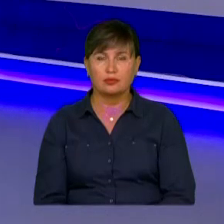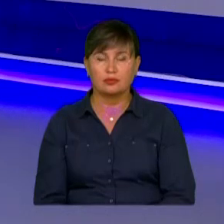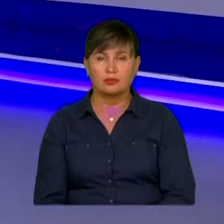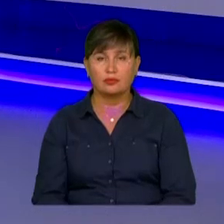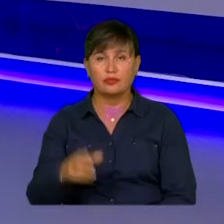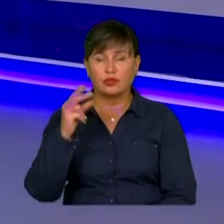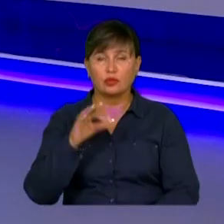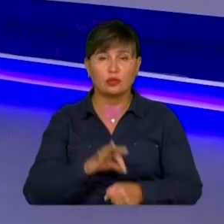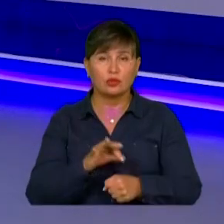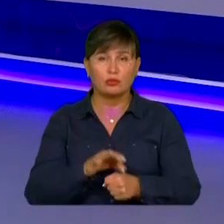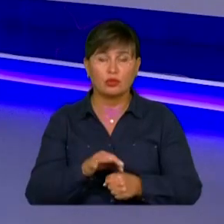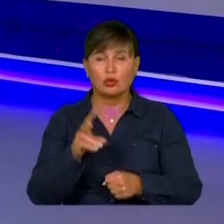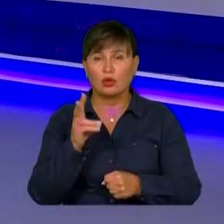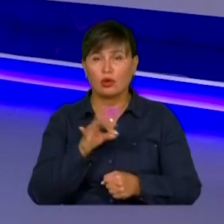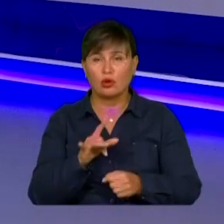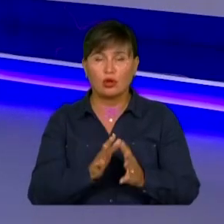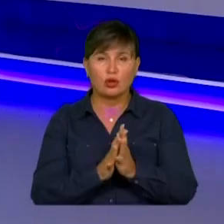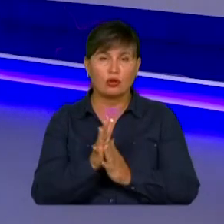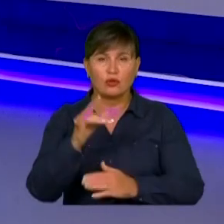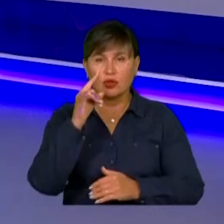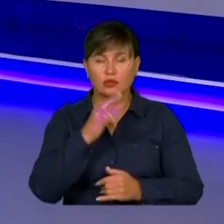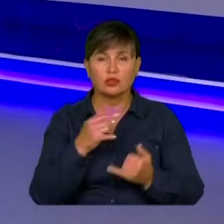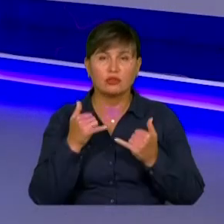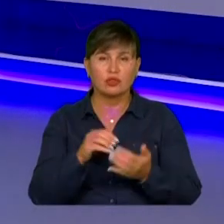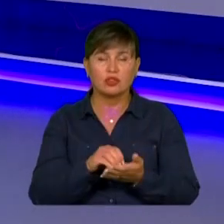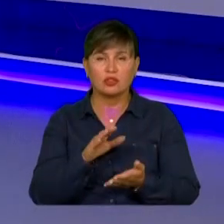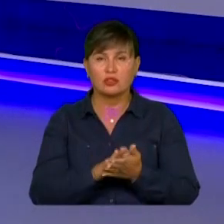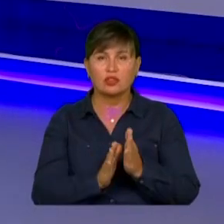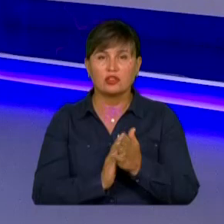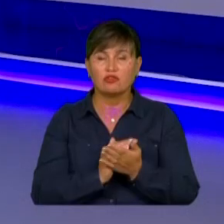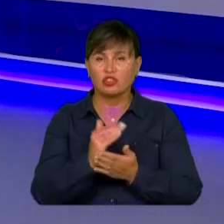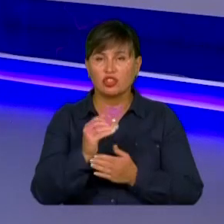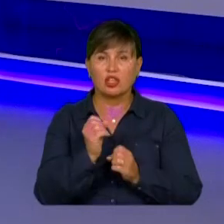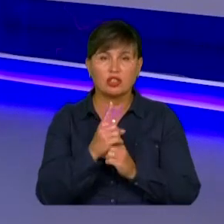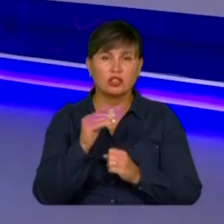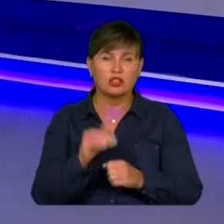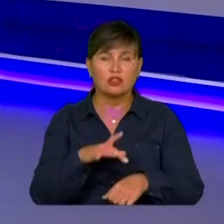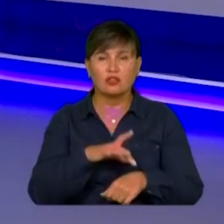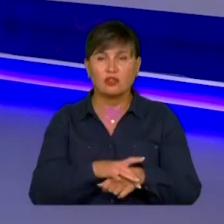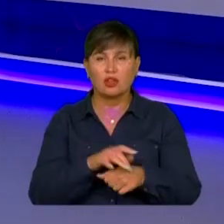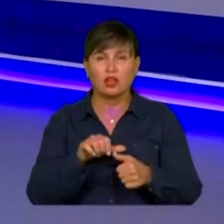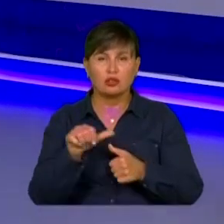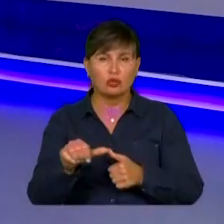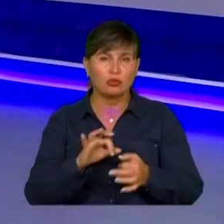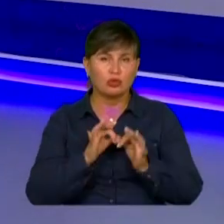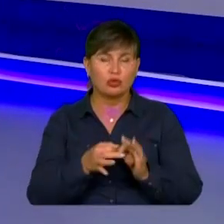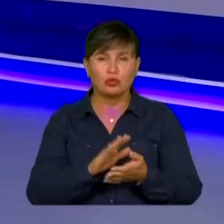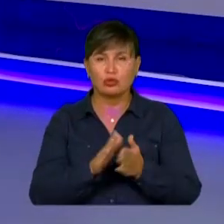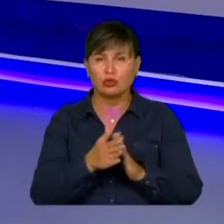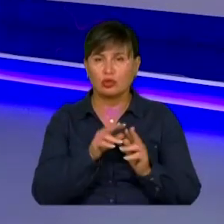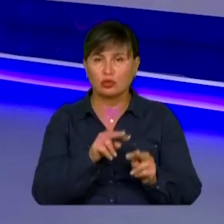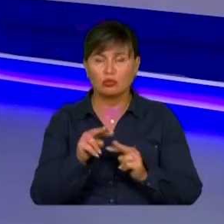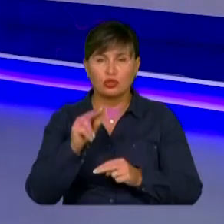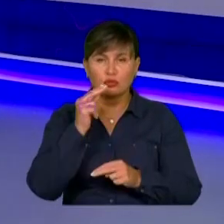Число заболевших курью растет в Казахстане. На сегодня зафиксировано свыше 11 тысяч фактов. Особенно сложная ситуация наблюдается в